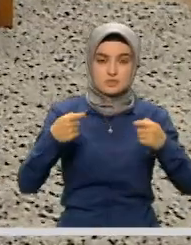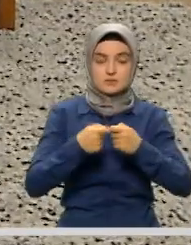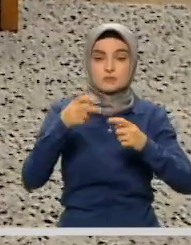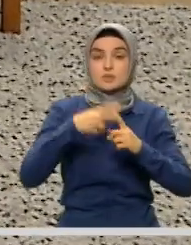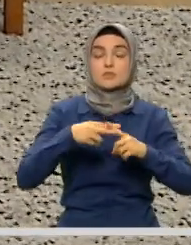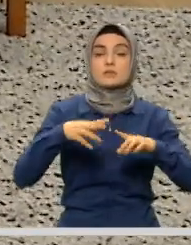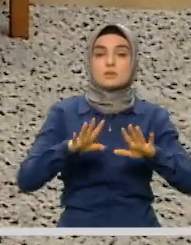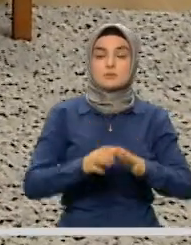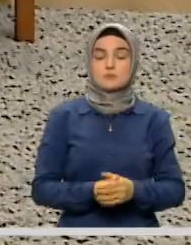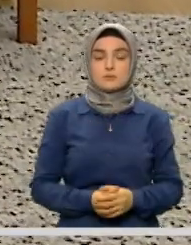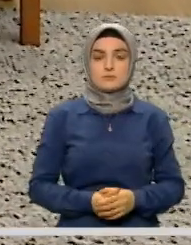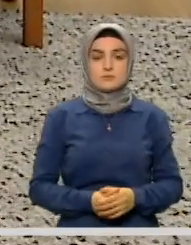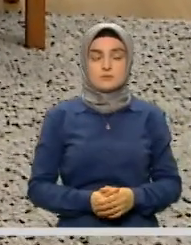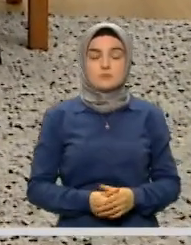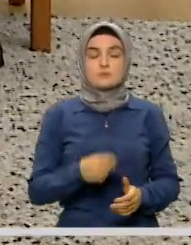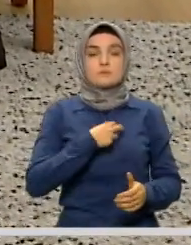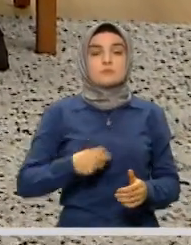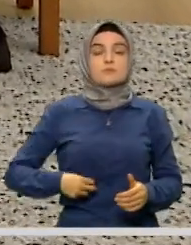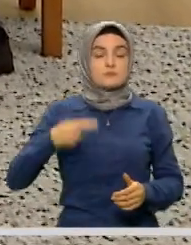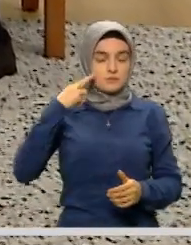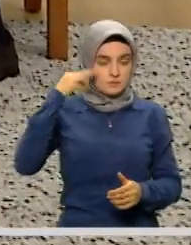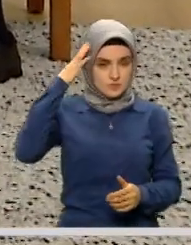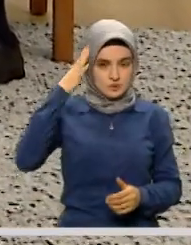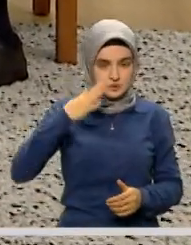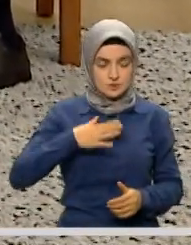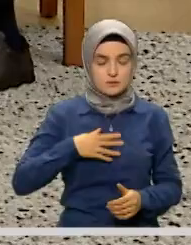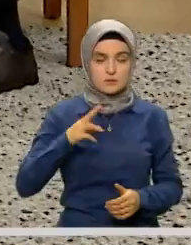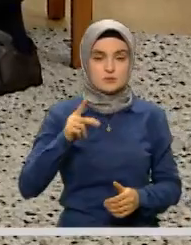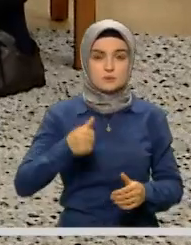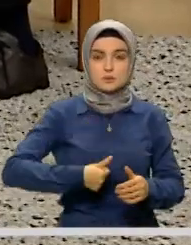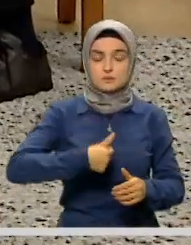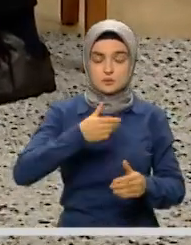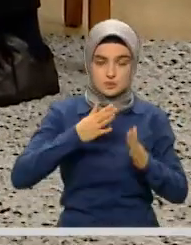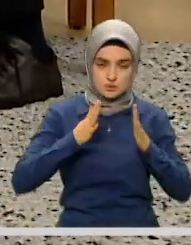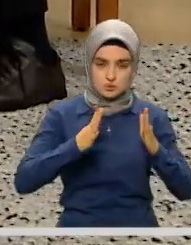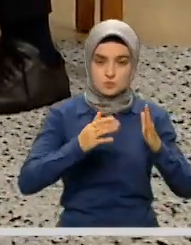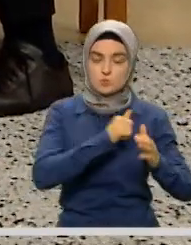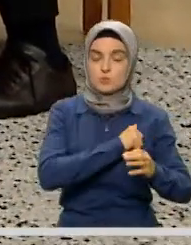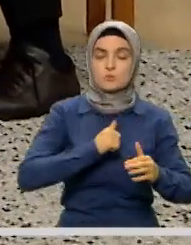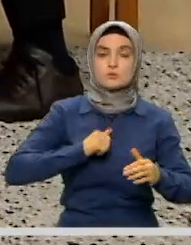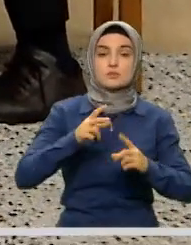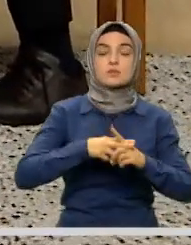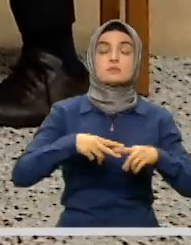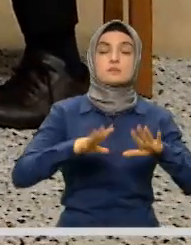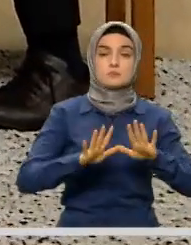yani Efendimiz Aleyhisselatü Vesselam gibi bir önderin komutasındaki orduya katılmamanın